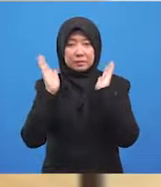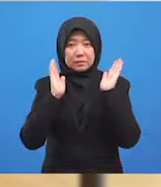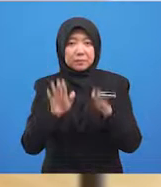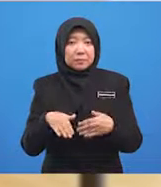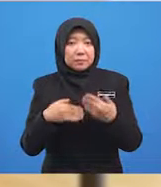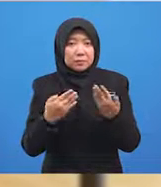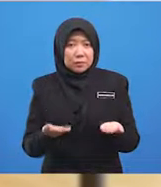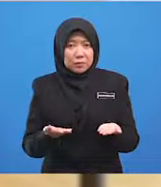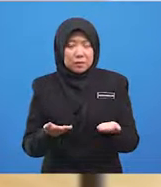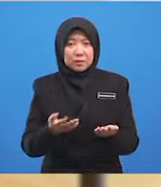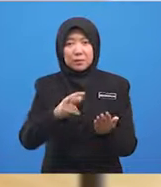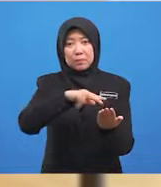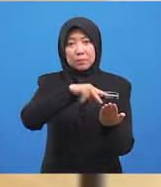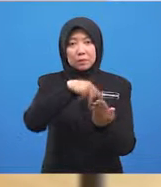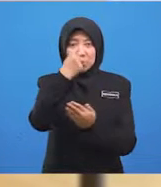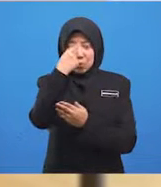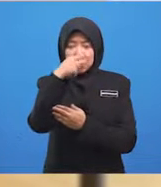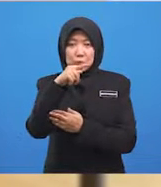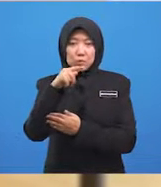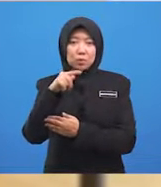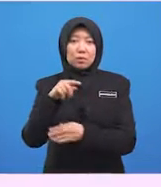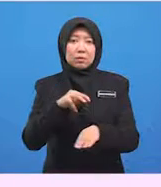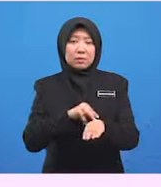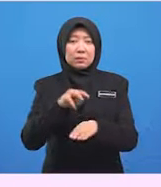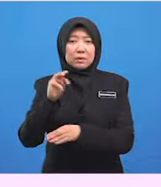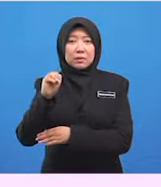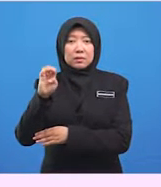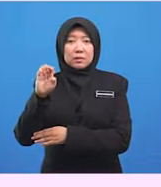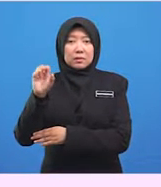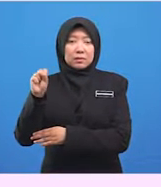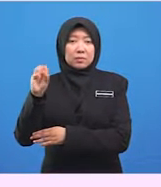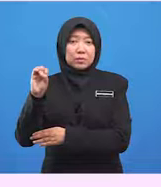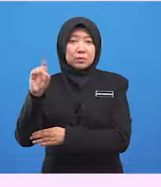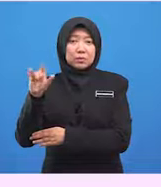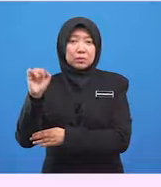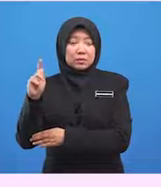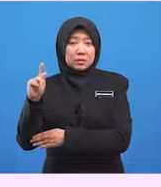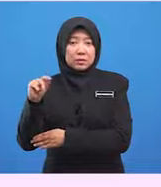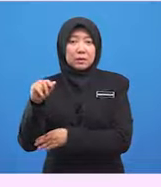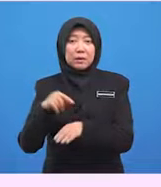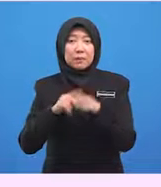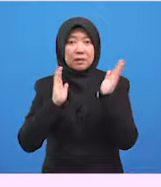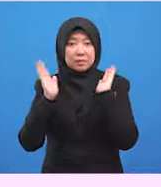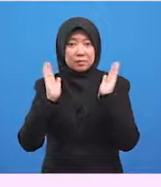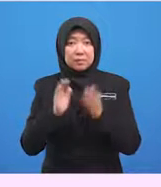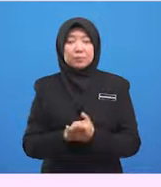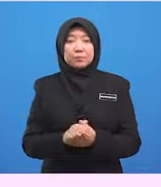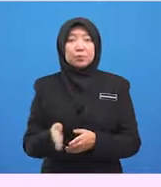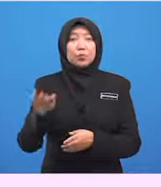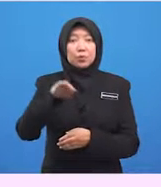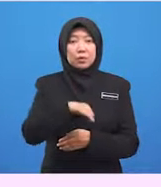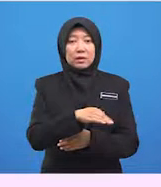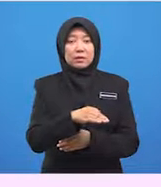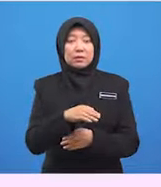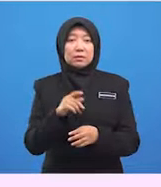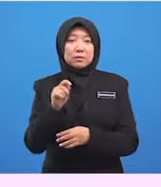banyak pula dengan pantun untuk zaman mesolitik dimension Bukit the gun banyak